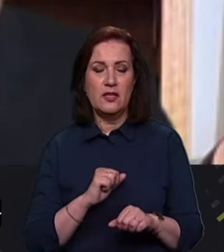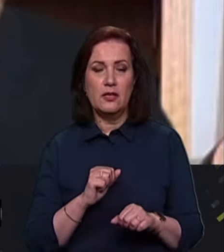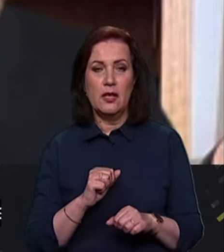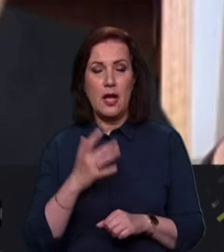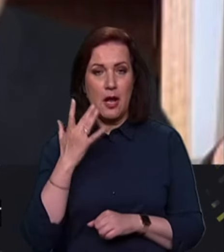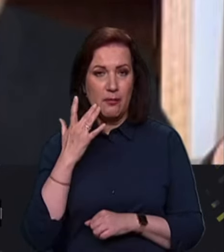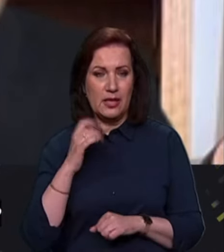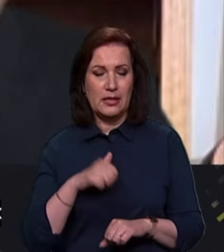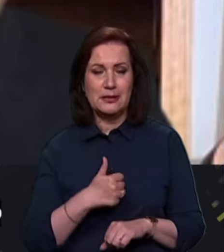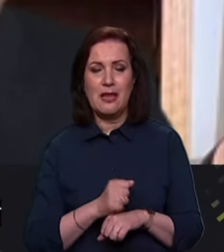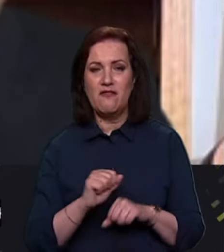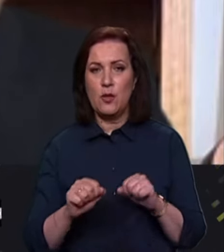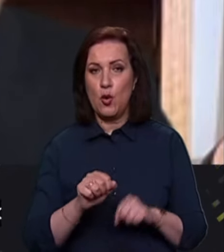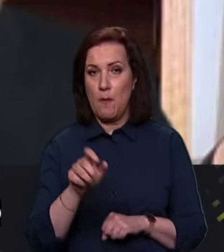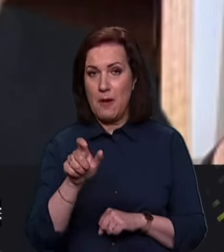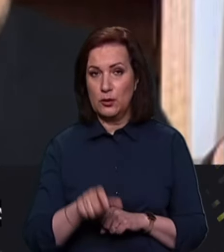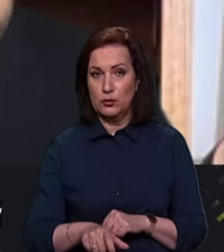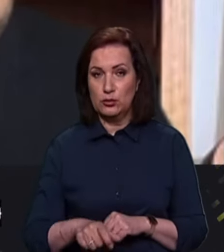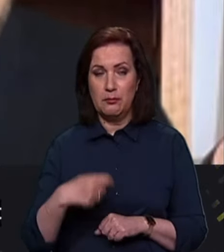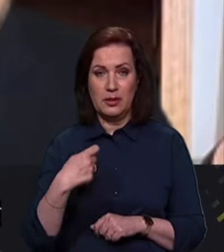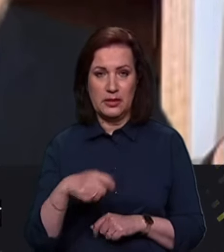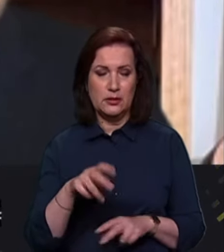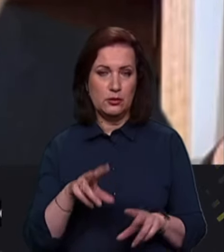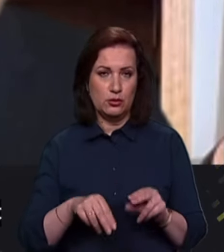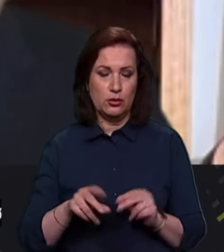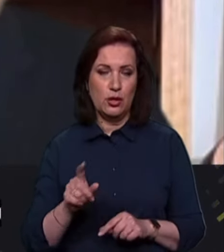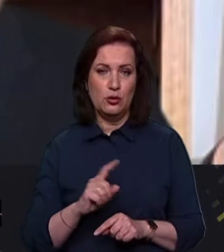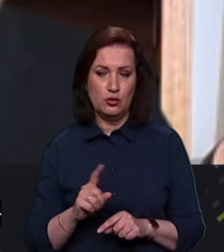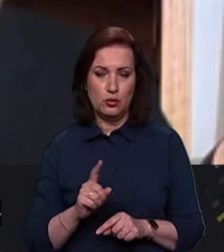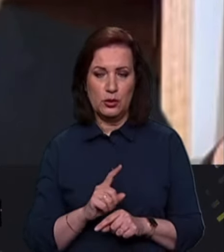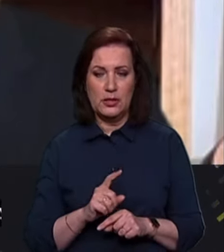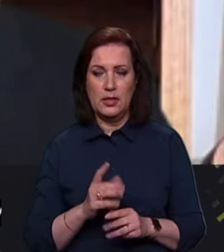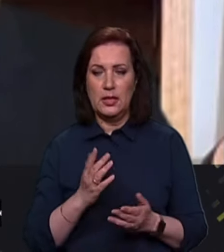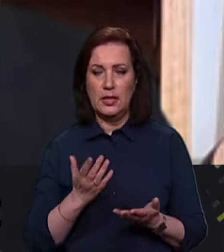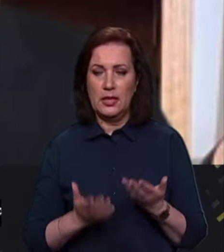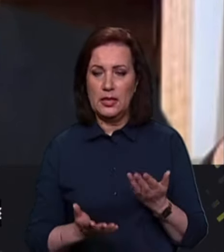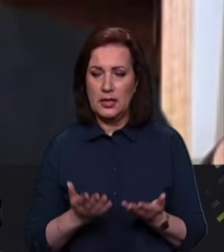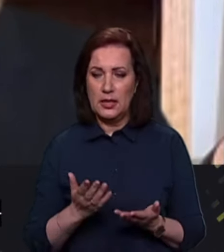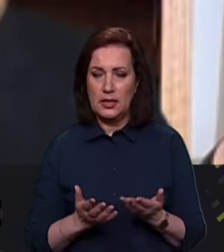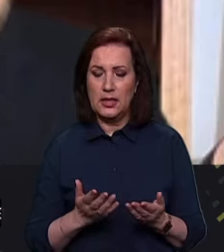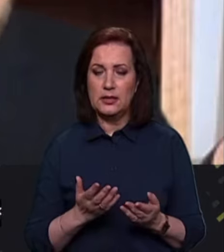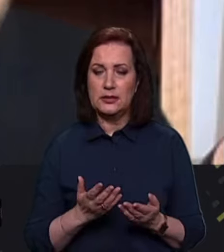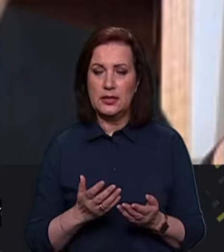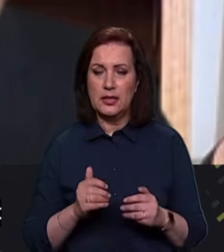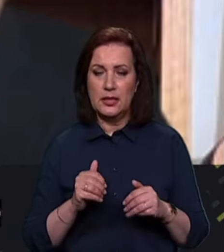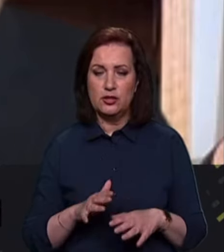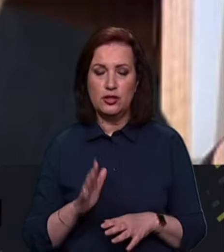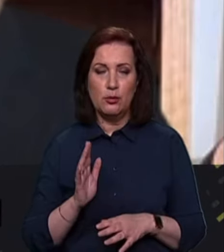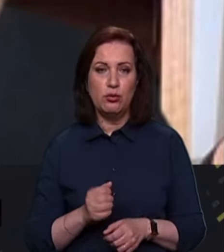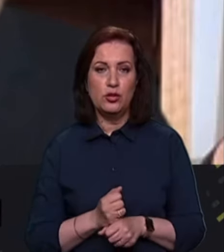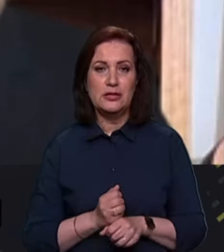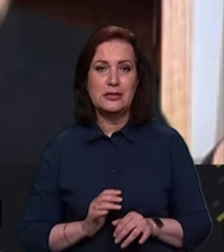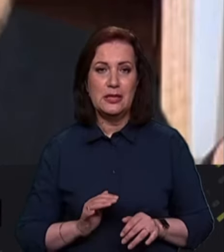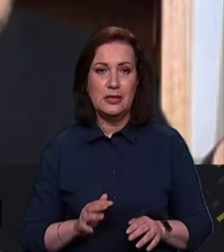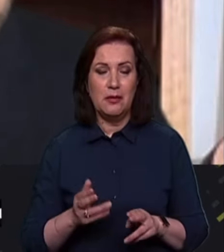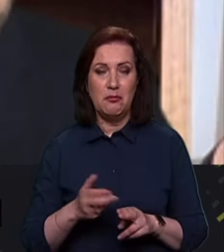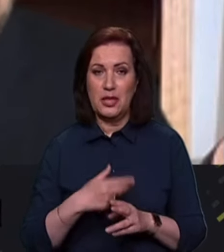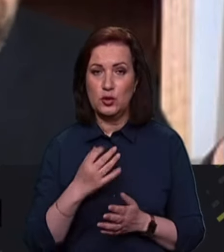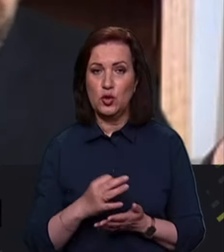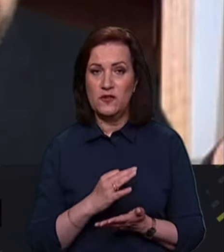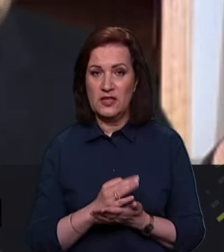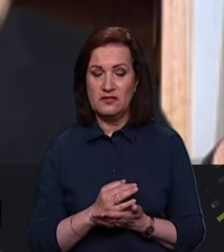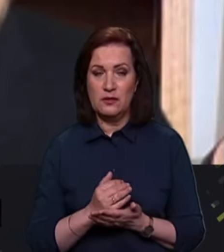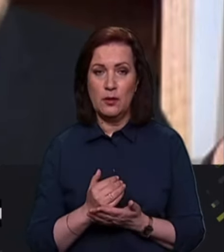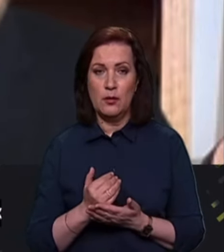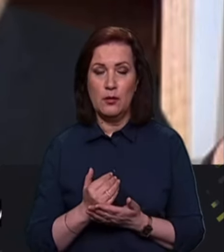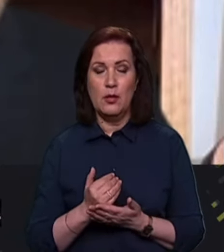потому что американский главнокомандующий и президент считают, что если это решение будет сделано безответственно по